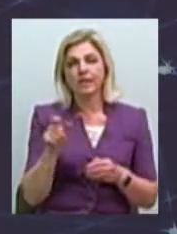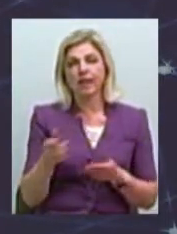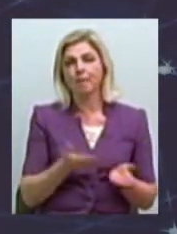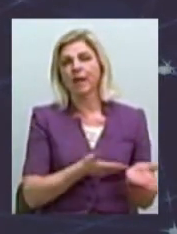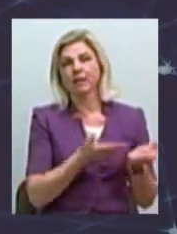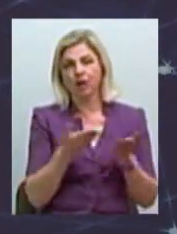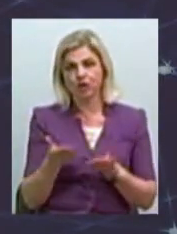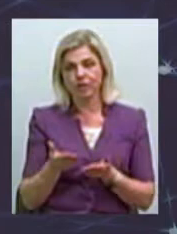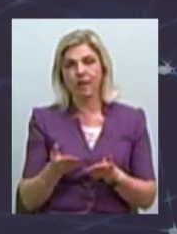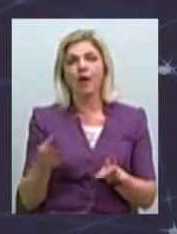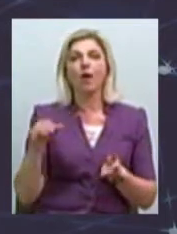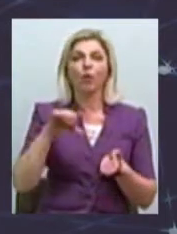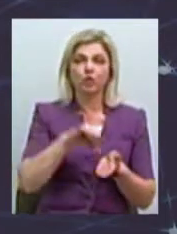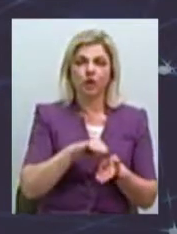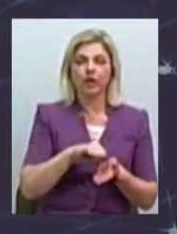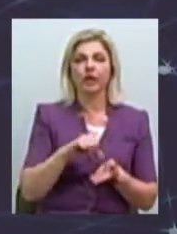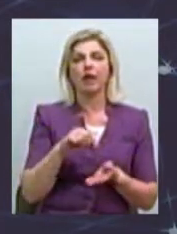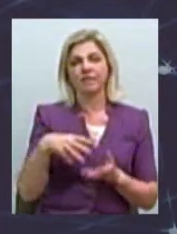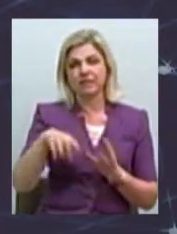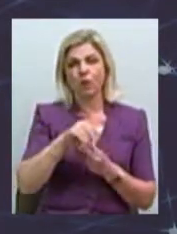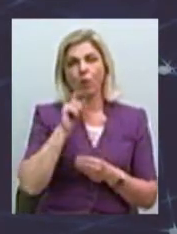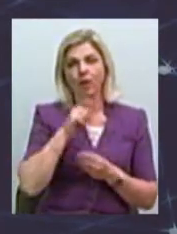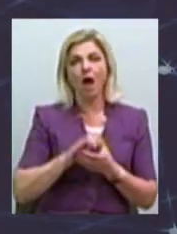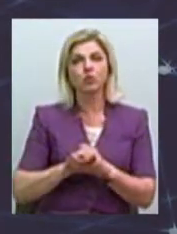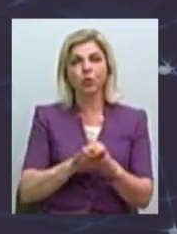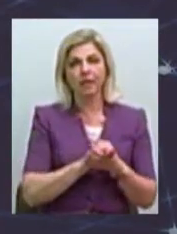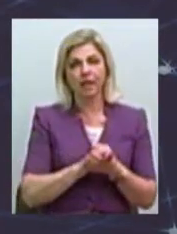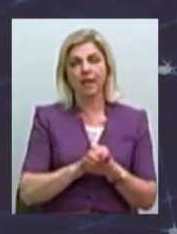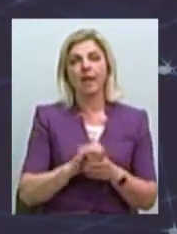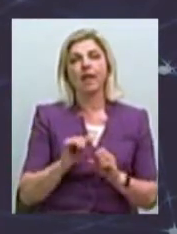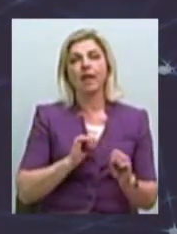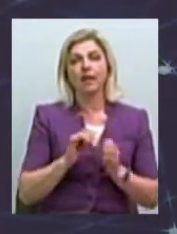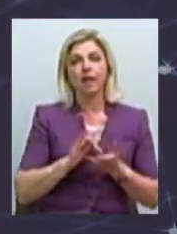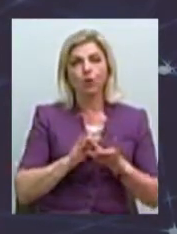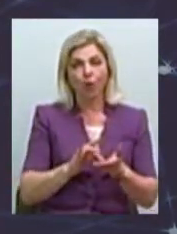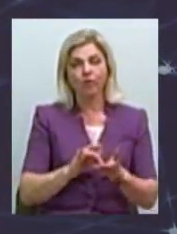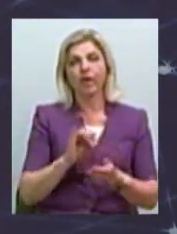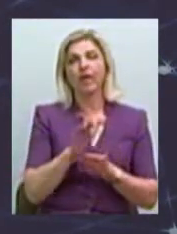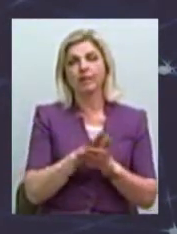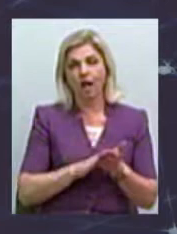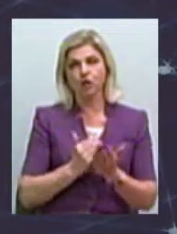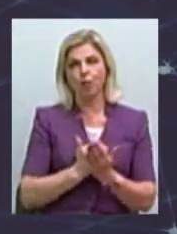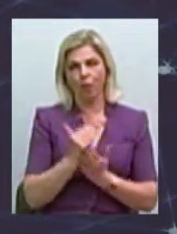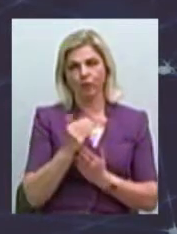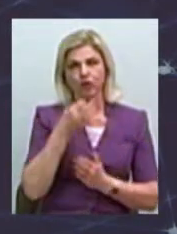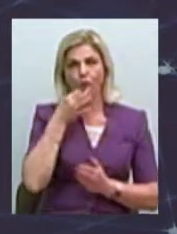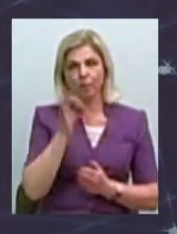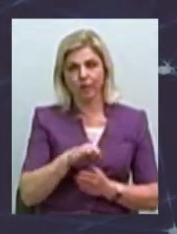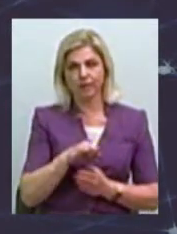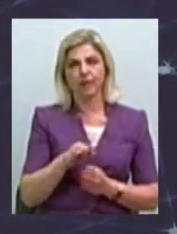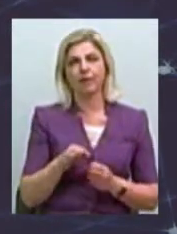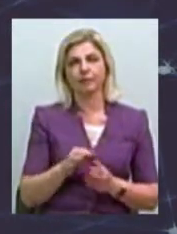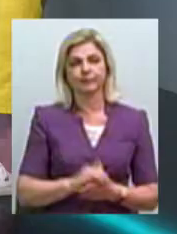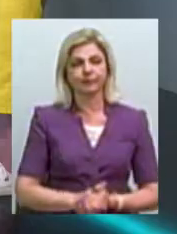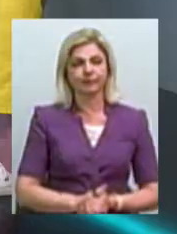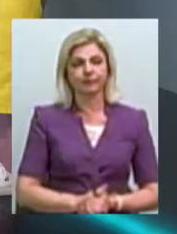приглашаются присоединиться, стать членами Всеукраинской ассоциации гидов и дальше повышать свои компетенции, дальше расти вместе с